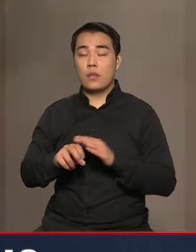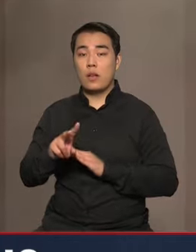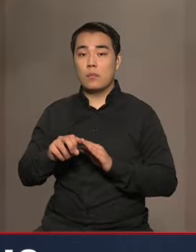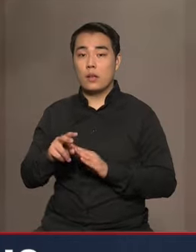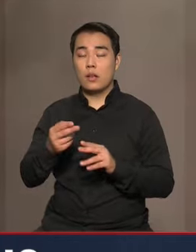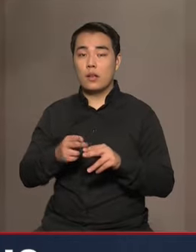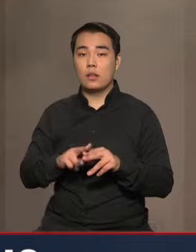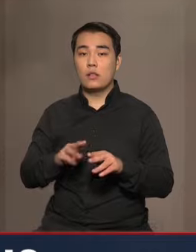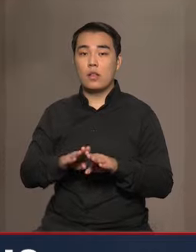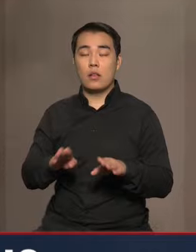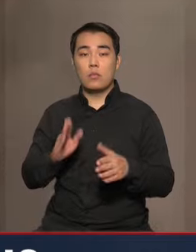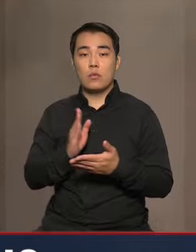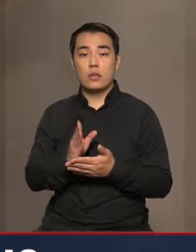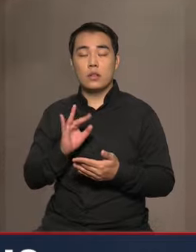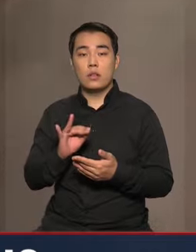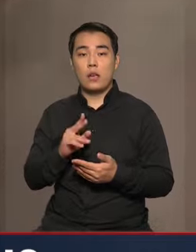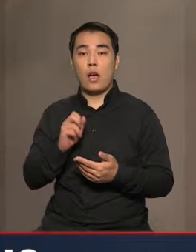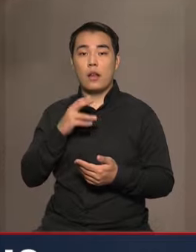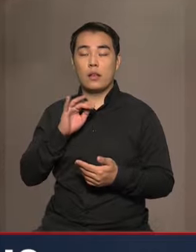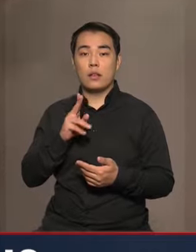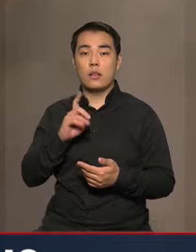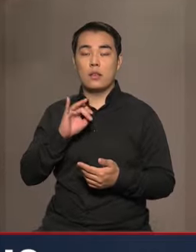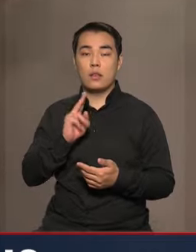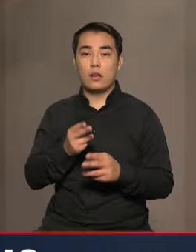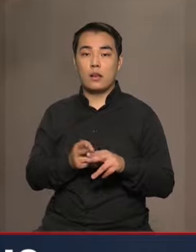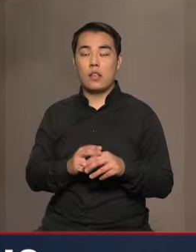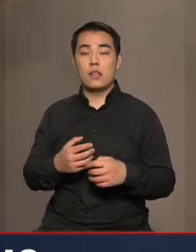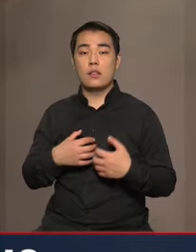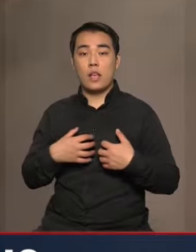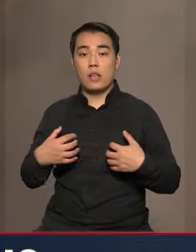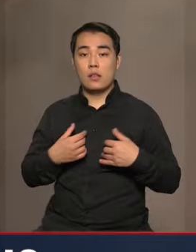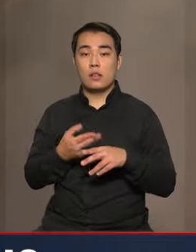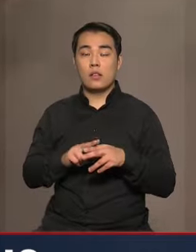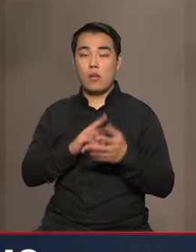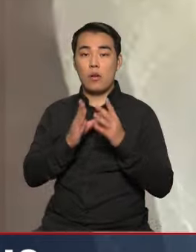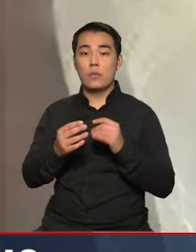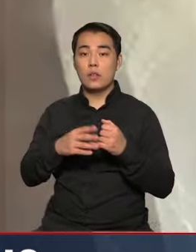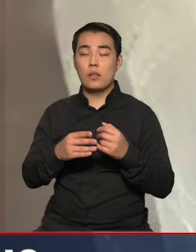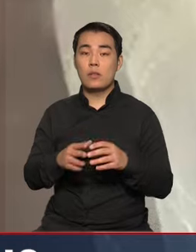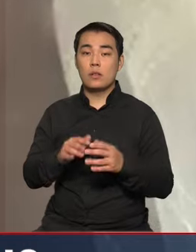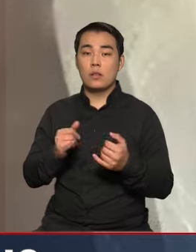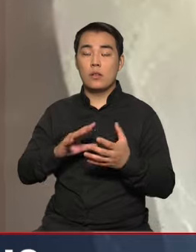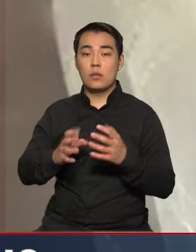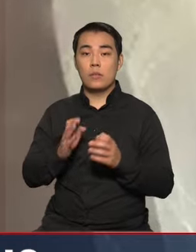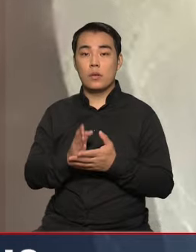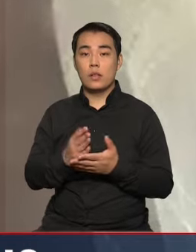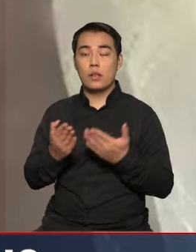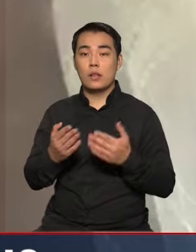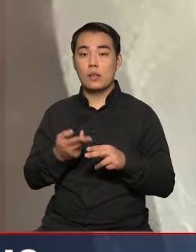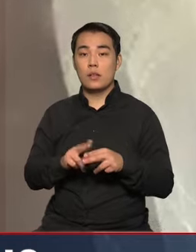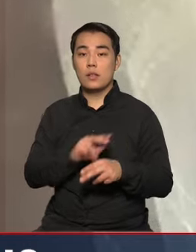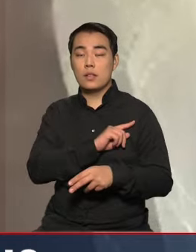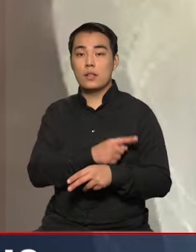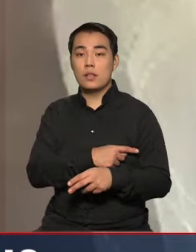көрсетеді. Арқар, киек, құлан сияқты аңдарда жер аударып кетеді. Жер аударып кетсе, не қатты